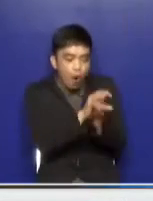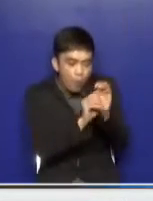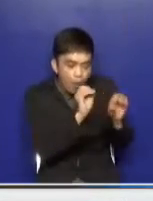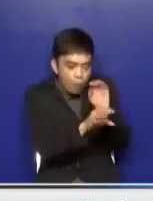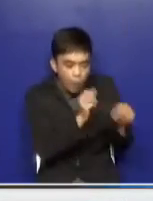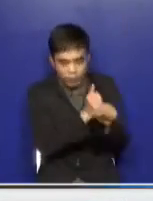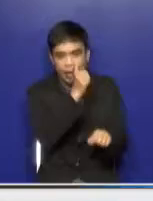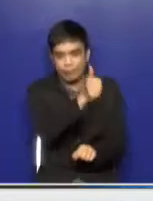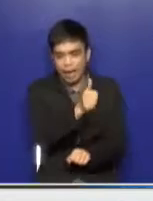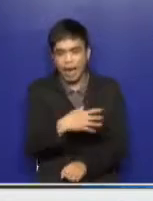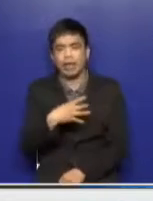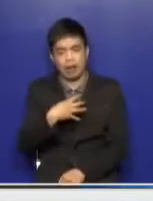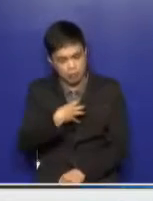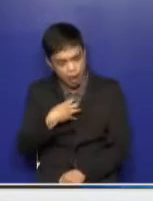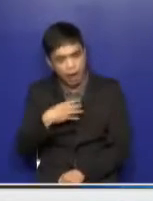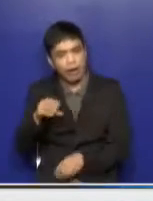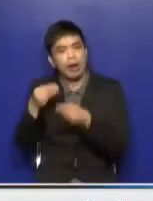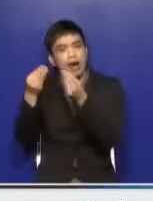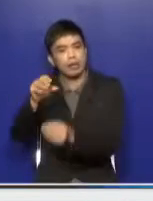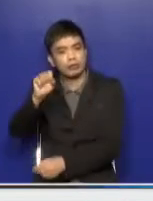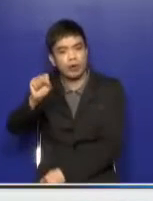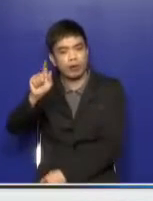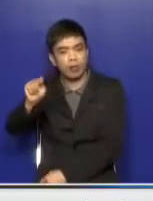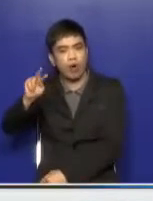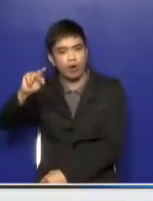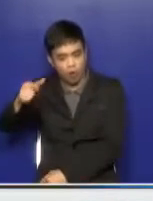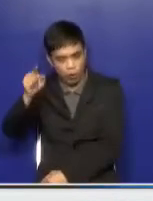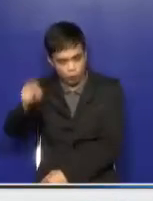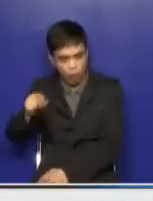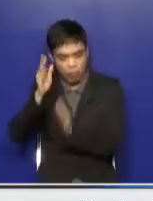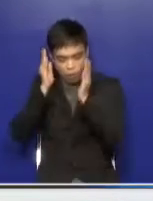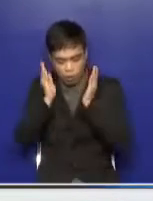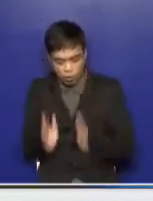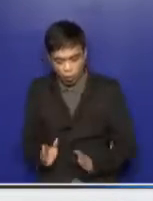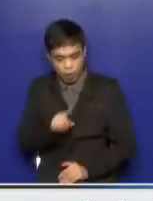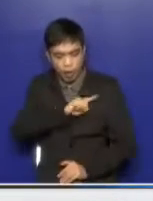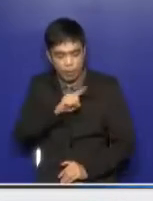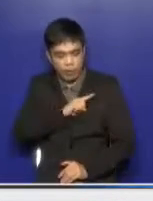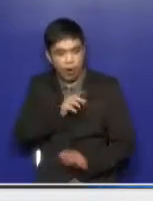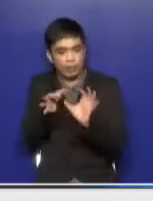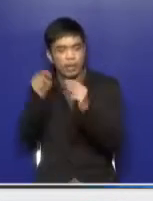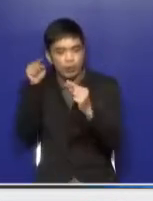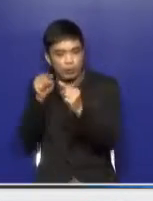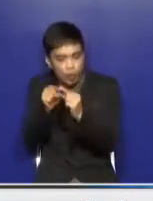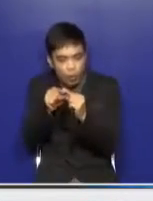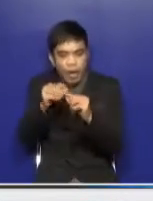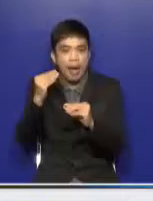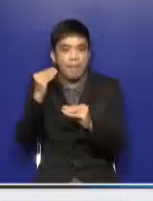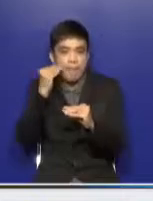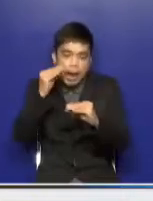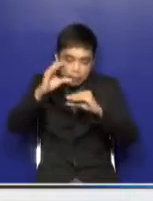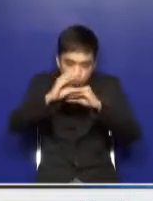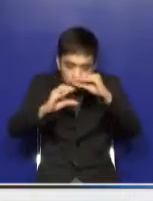กรประจำให้มากพอที่ไปตรวจสอบเขาได้เพราะสำนักงานตรวจเงินแผ่นดินเนี่ยมีสำนักงาน